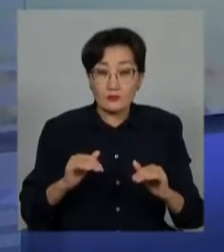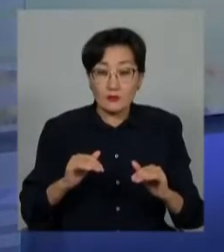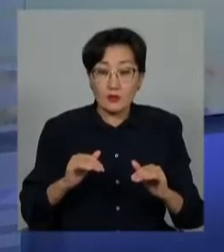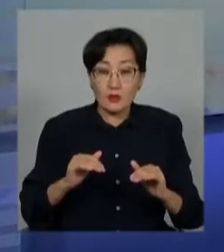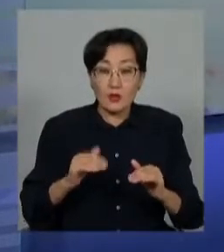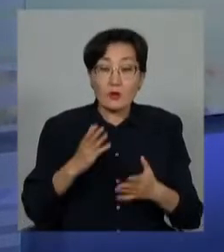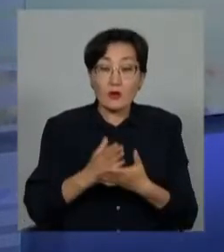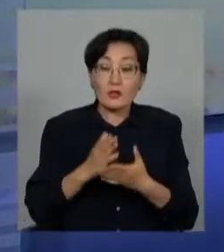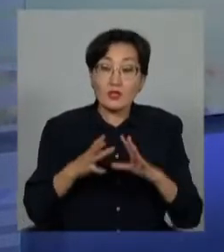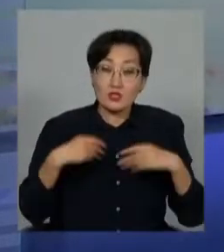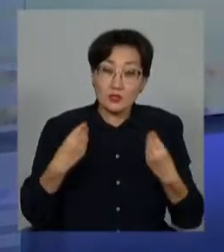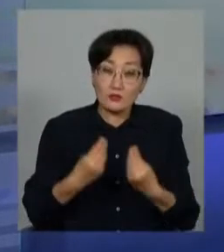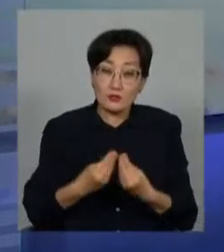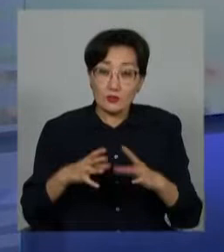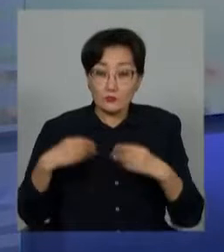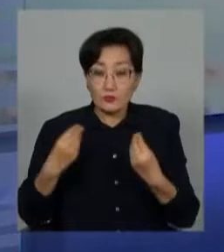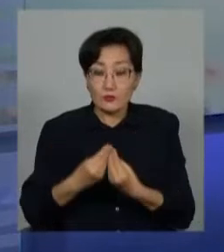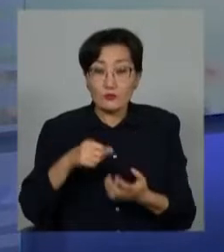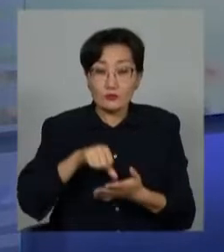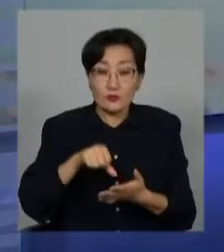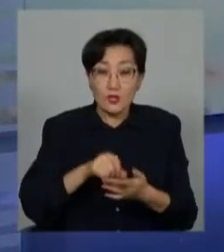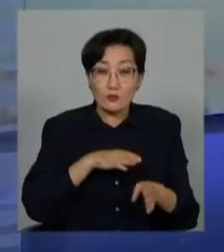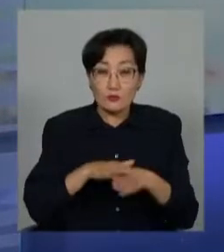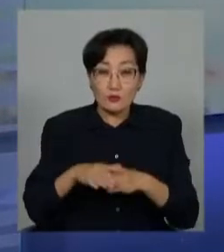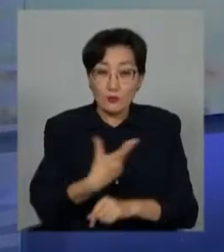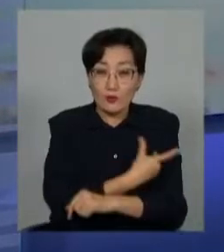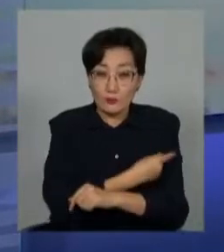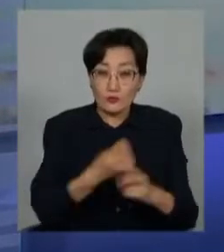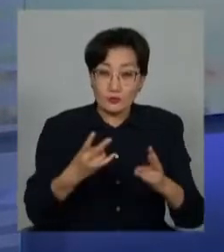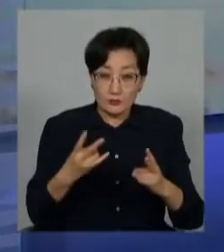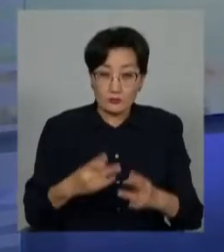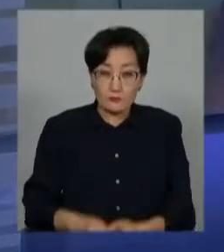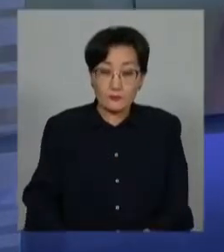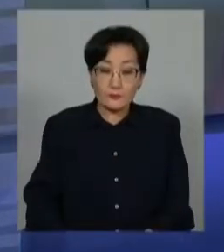балалар бар жанұялардың жанұя мүшелері толық екпе алу керек.